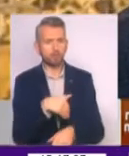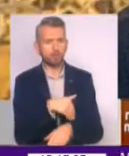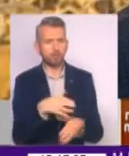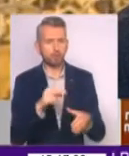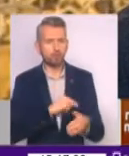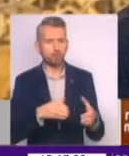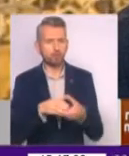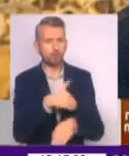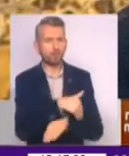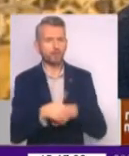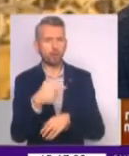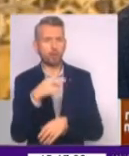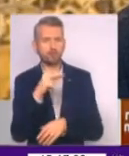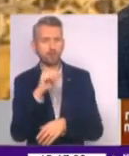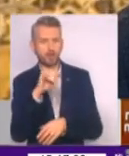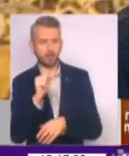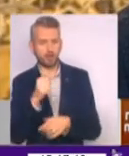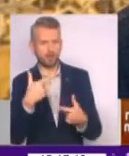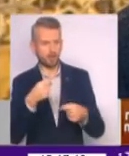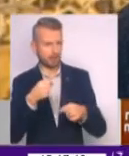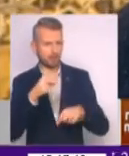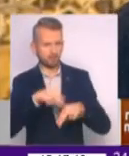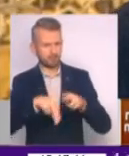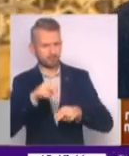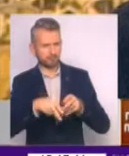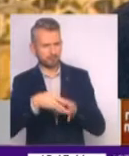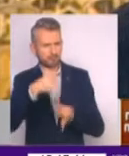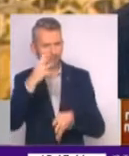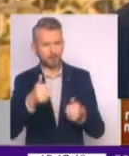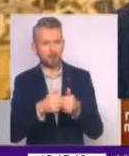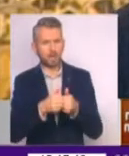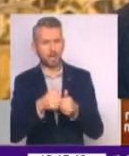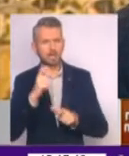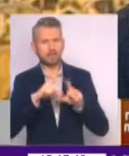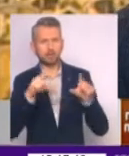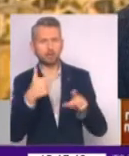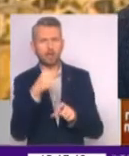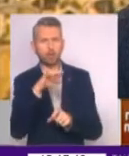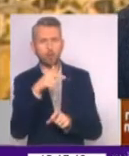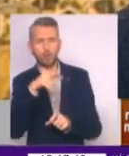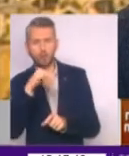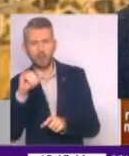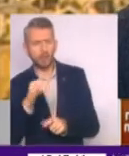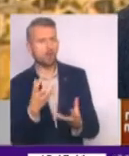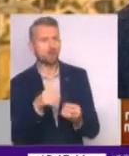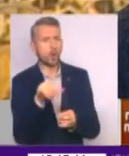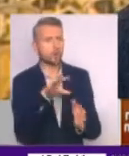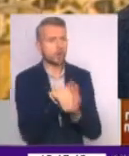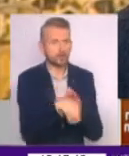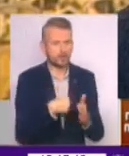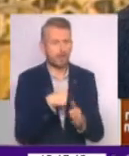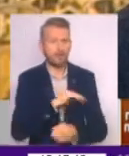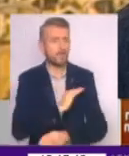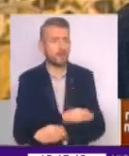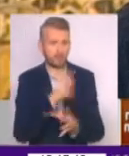біля забудова незаконна, біля Інституту геології. Ще в якусь, я просто фізично не встигав. Так, зрозуміло, це вже